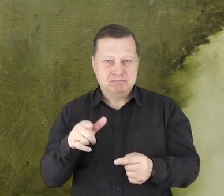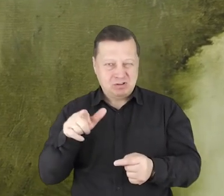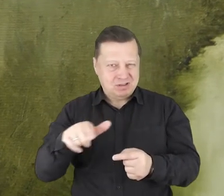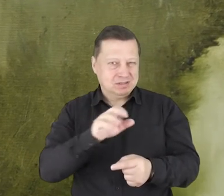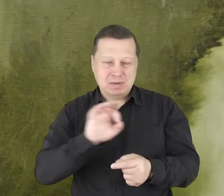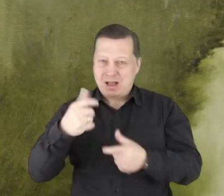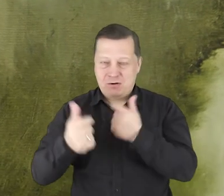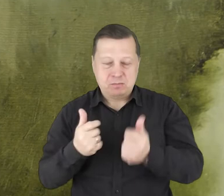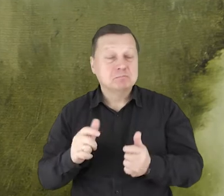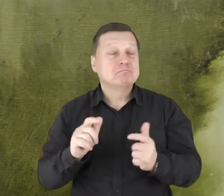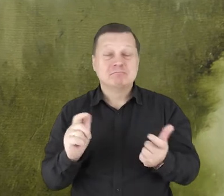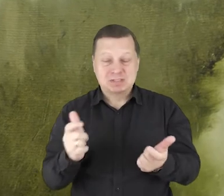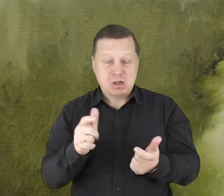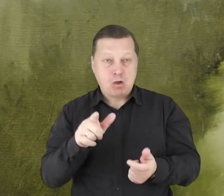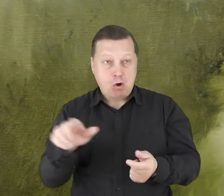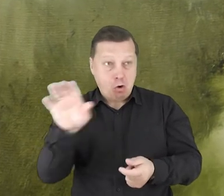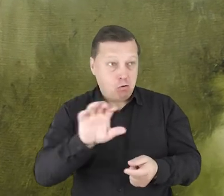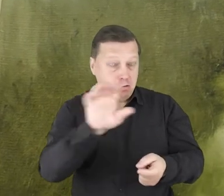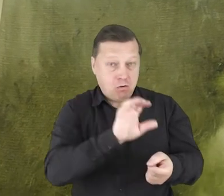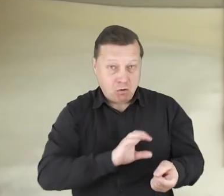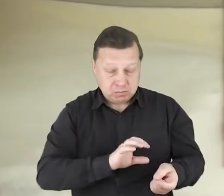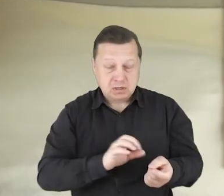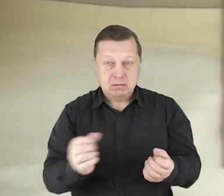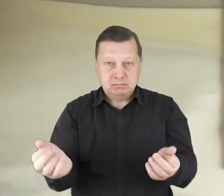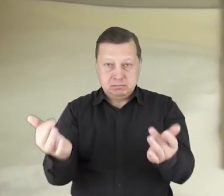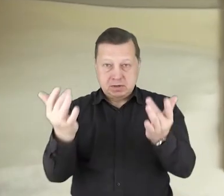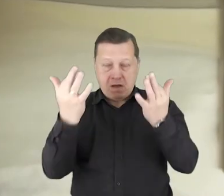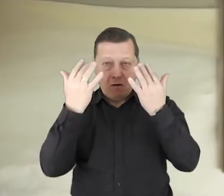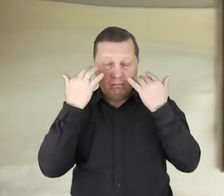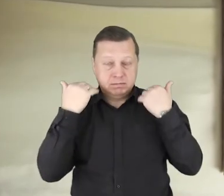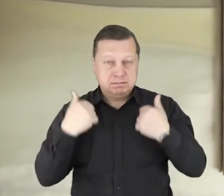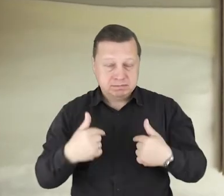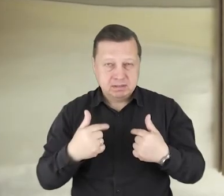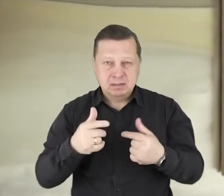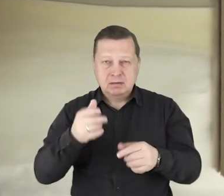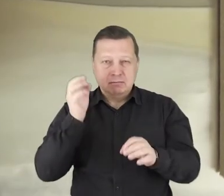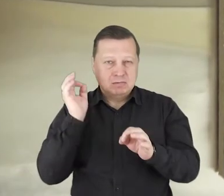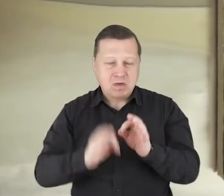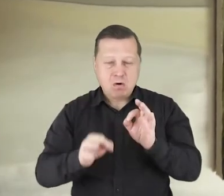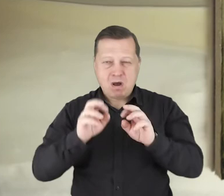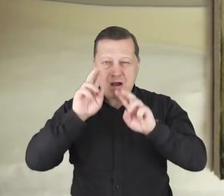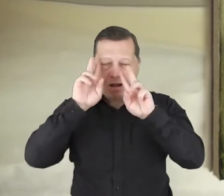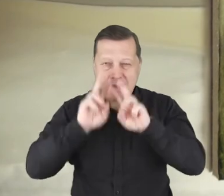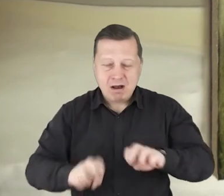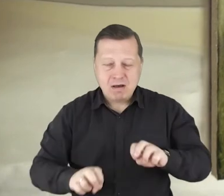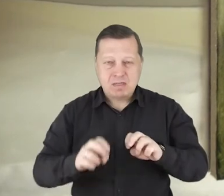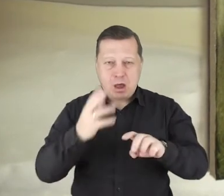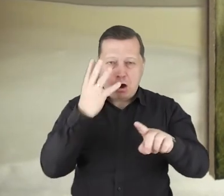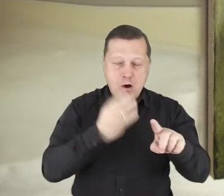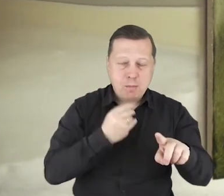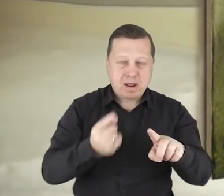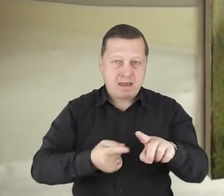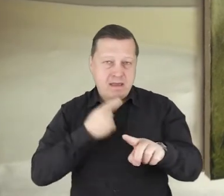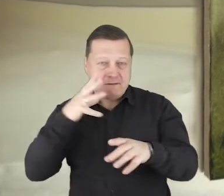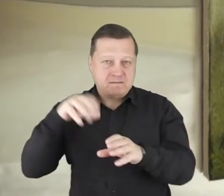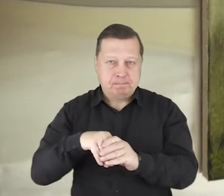w którym to, co zaobserwowane, jest przepuszczone przez bardzo precyzyjną analizę i obrazu,